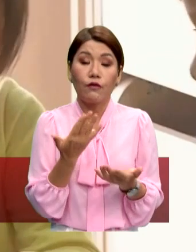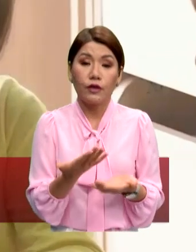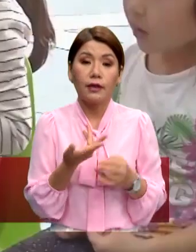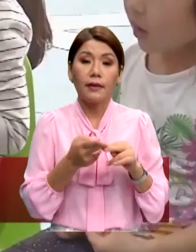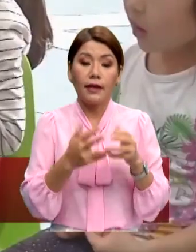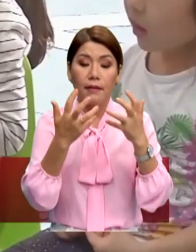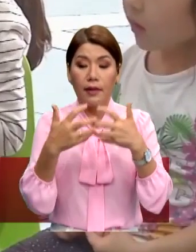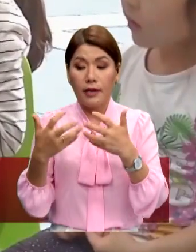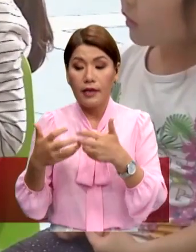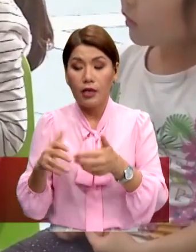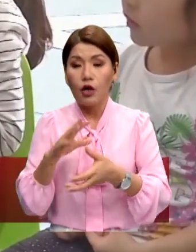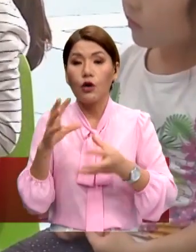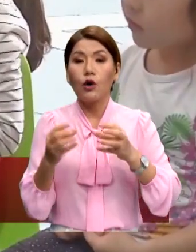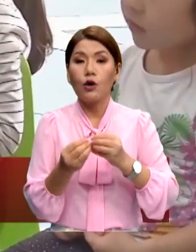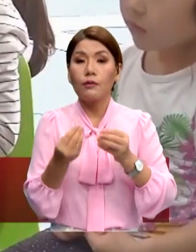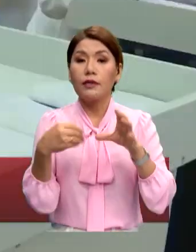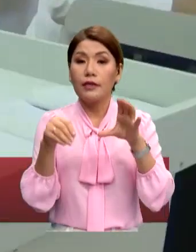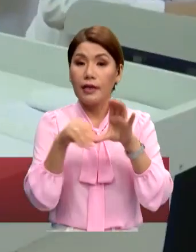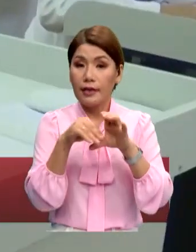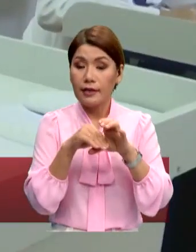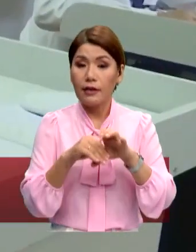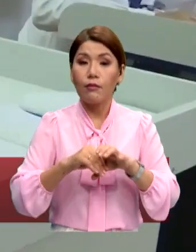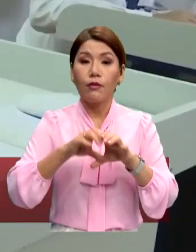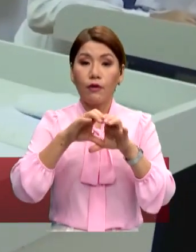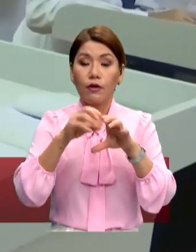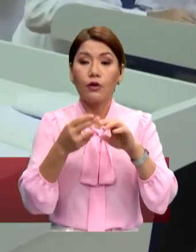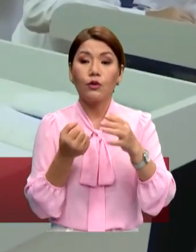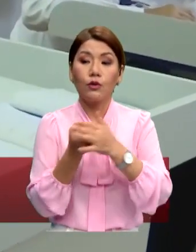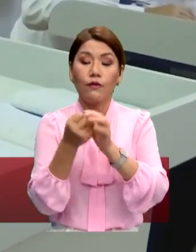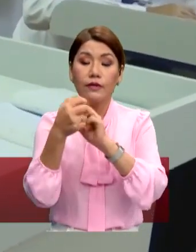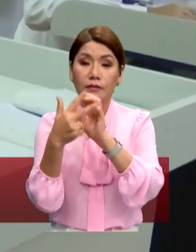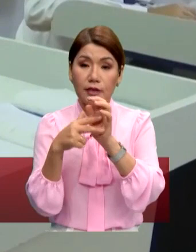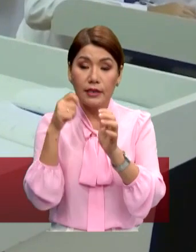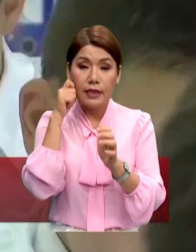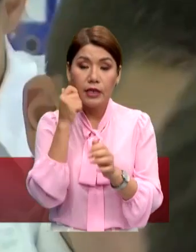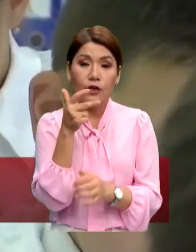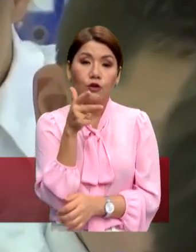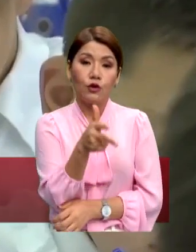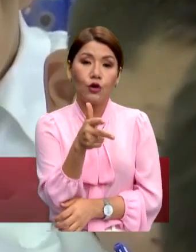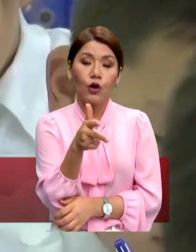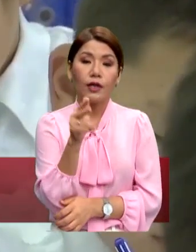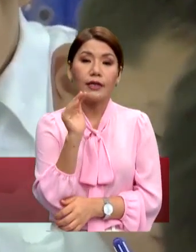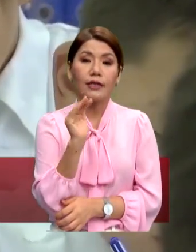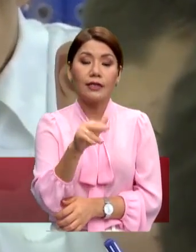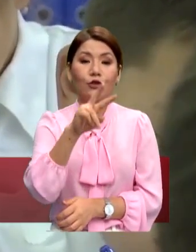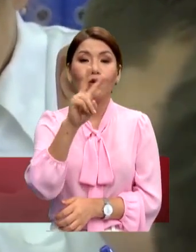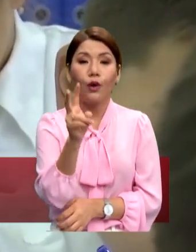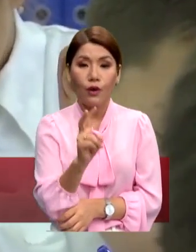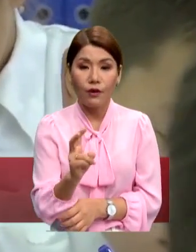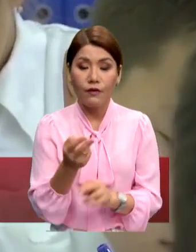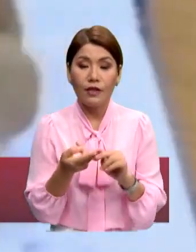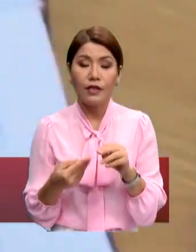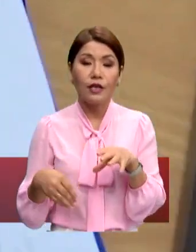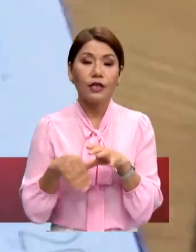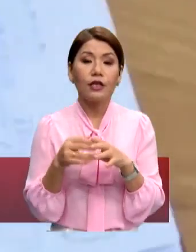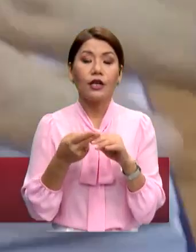них посчитали, что сумма накопления на момент 18-летия составит около 3000 долларов. Отметим, доходность